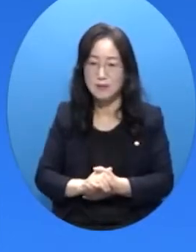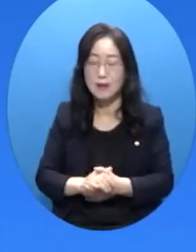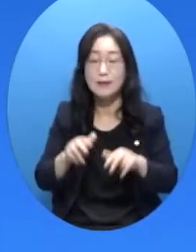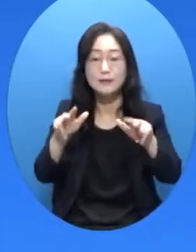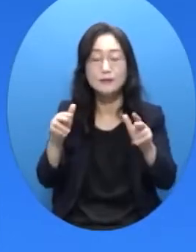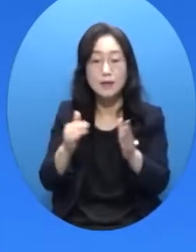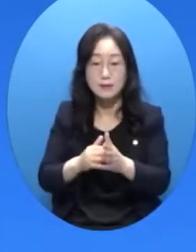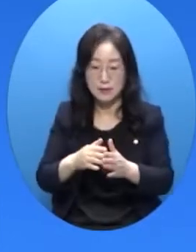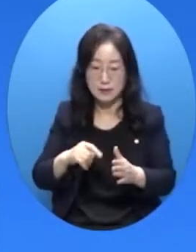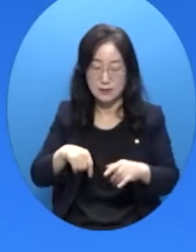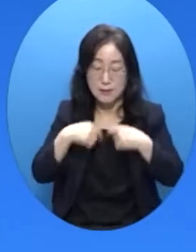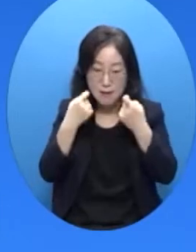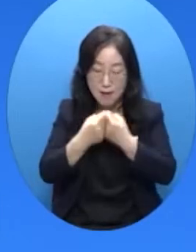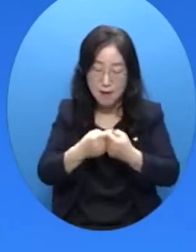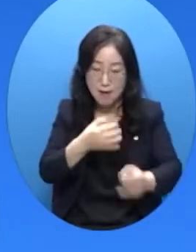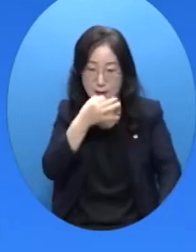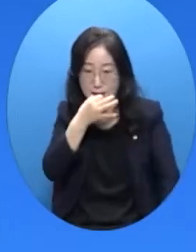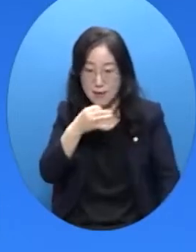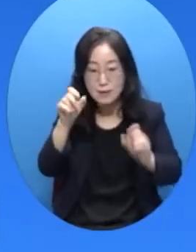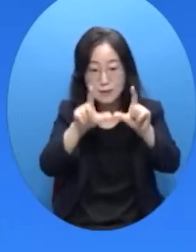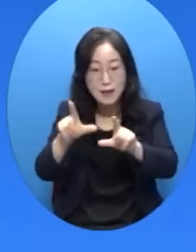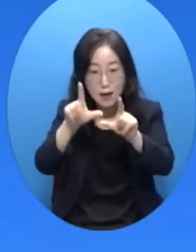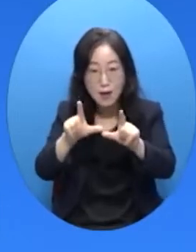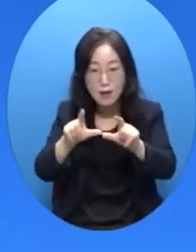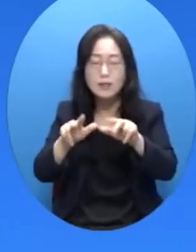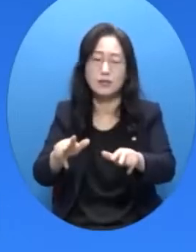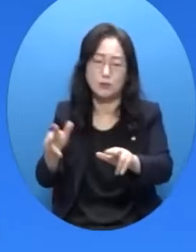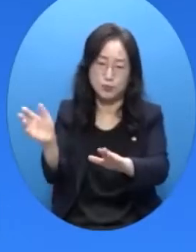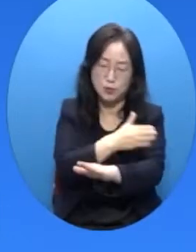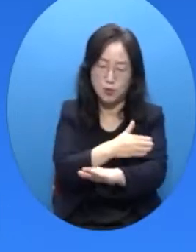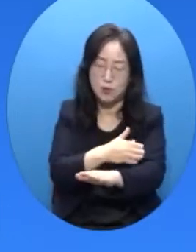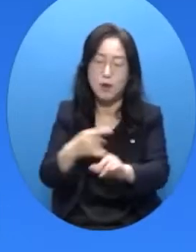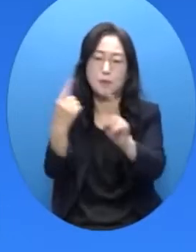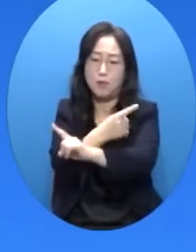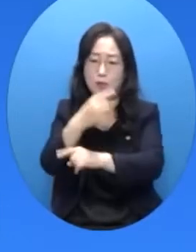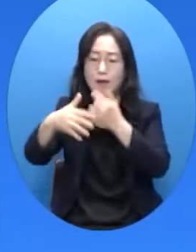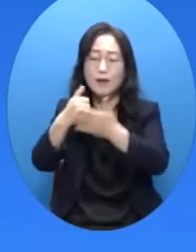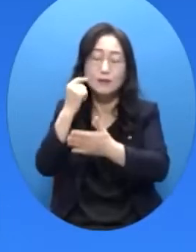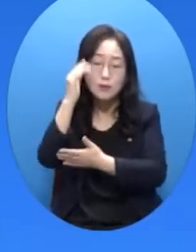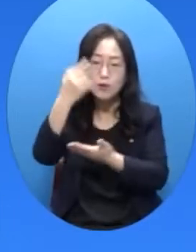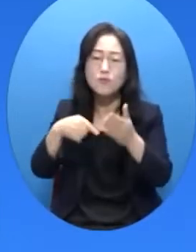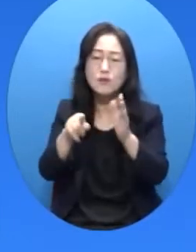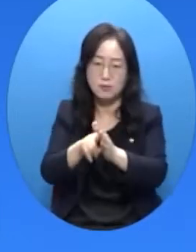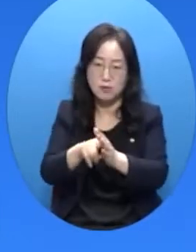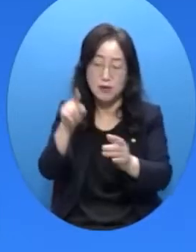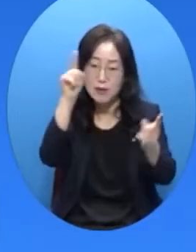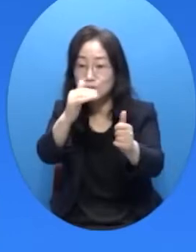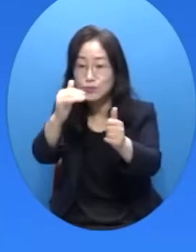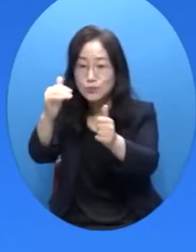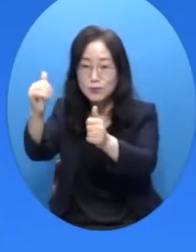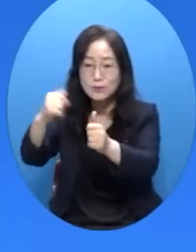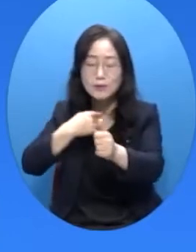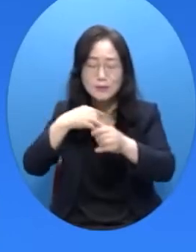20장 10절을 말씀합니다. 내 부모를 공경하라 그리하면 내 하나님 야훼가 내가 준 땅에서 내 생명이